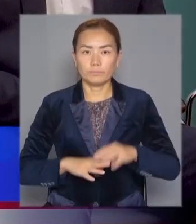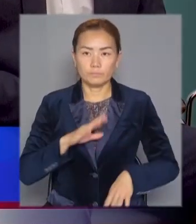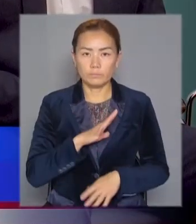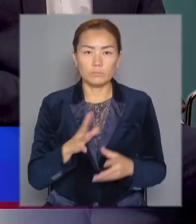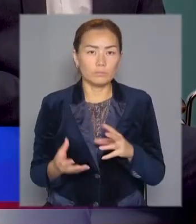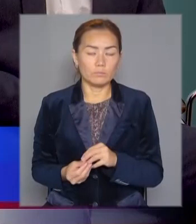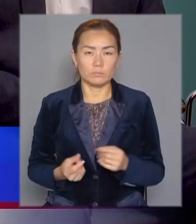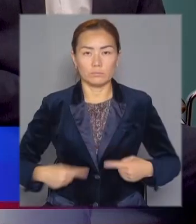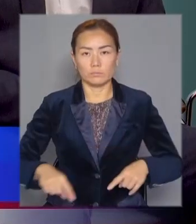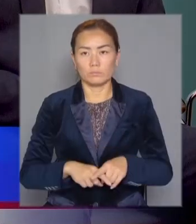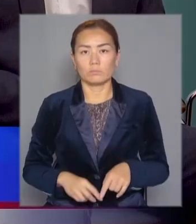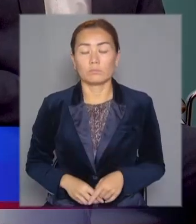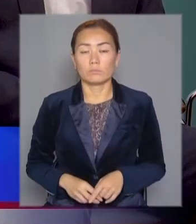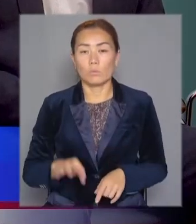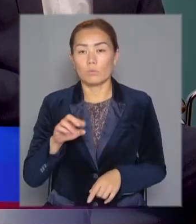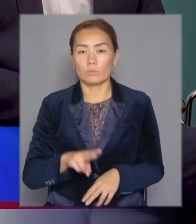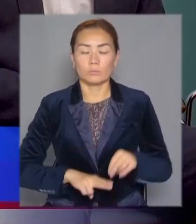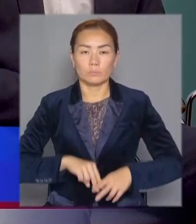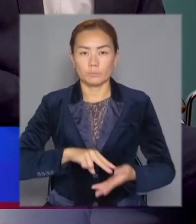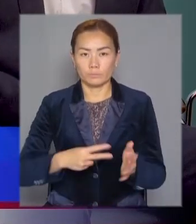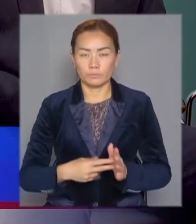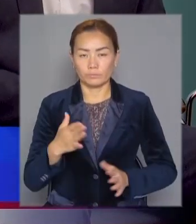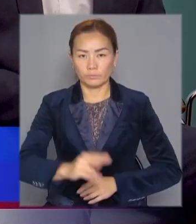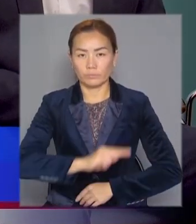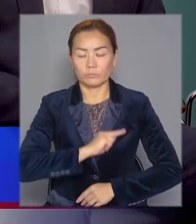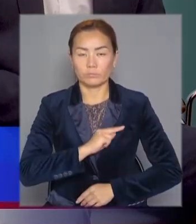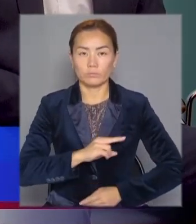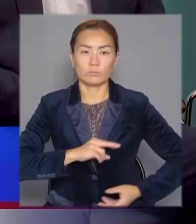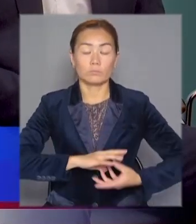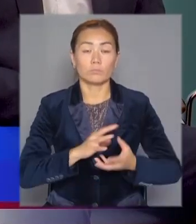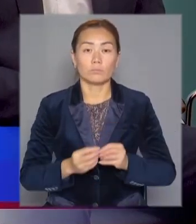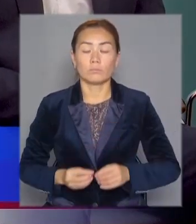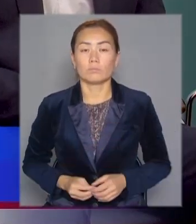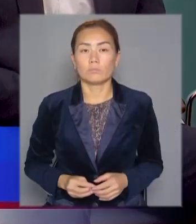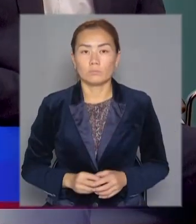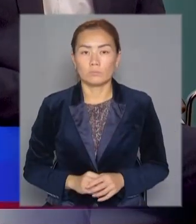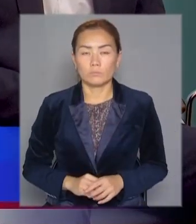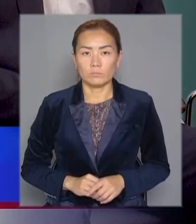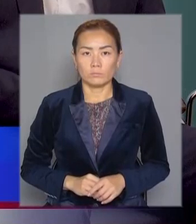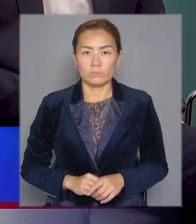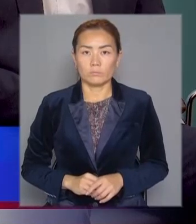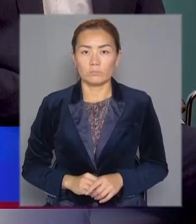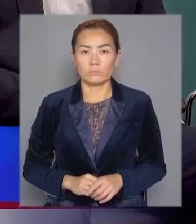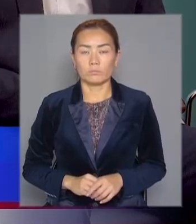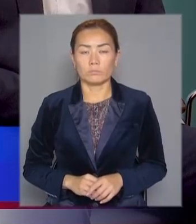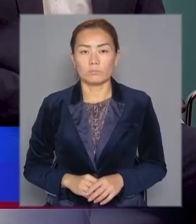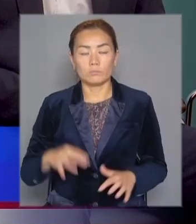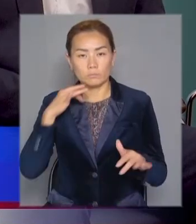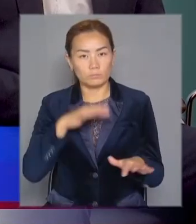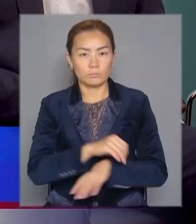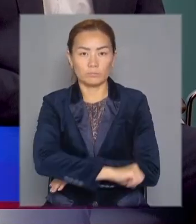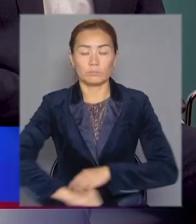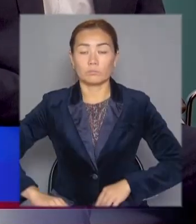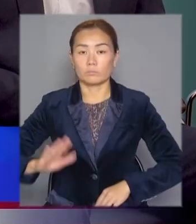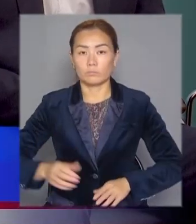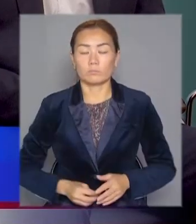Солардың барлығының насосный станциялар жайықта су алып жатқан. Солардың барлығы аптасына 6 күн бойына су айдайды.